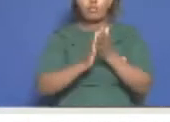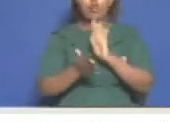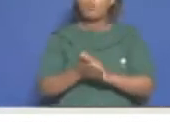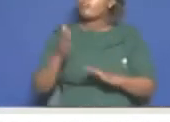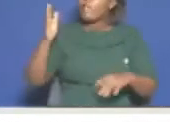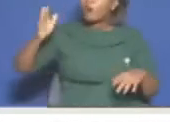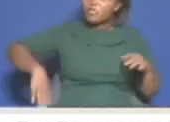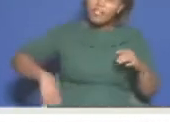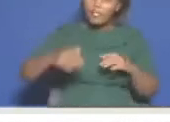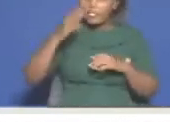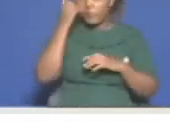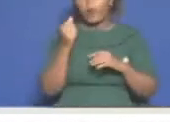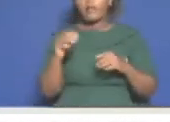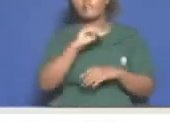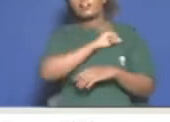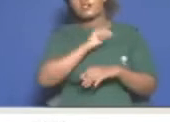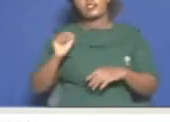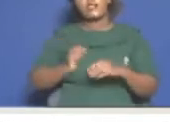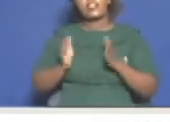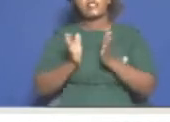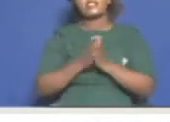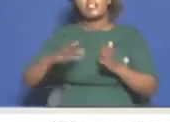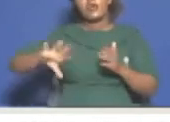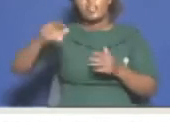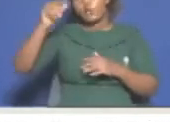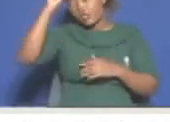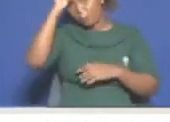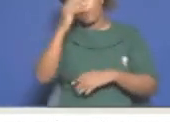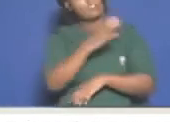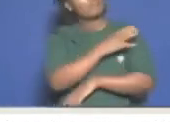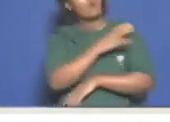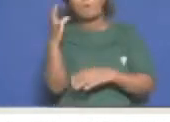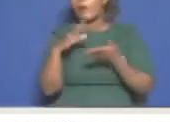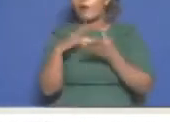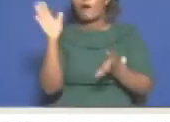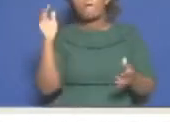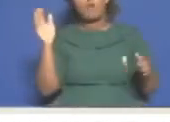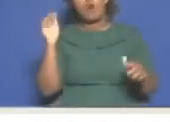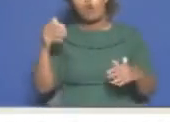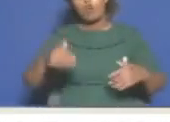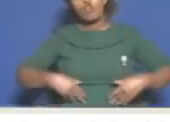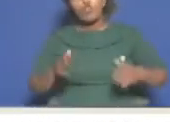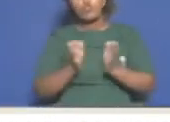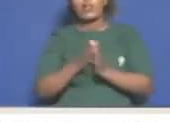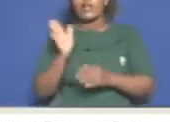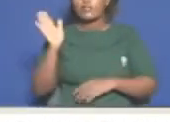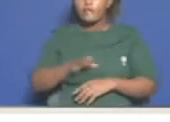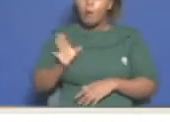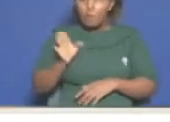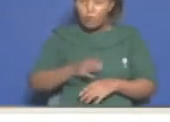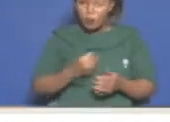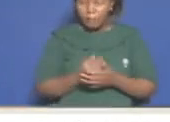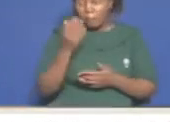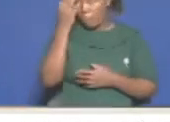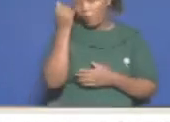our senate na county government ziweze kuempower vijana wetu na wamama wetu, kwa sababu tukiangalia tu serikali